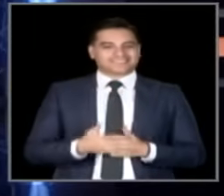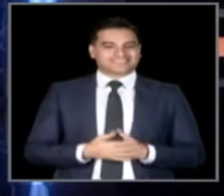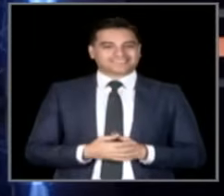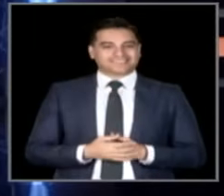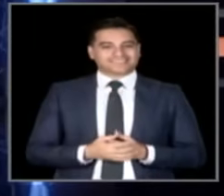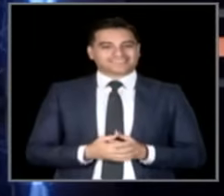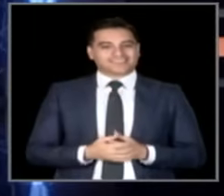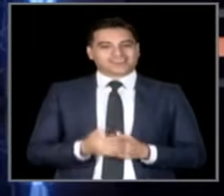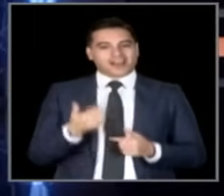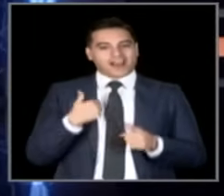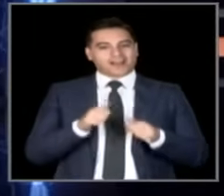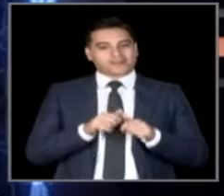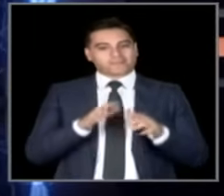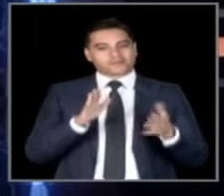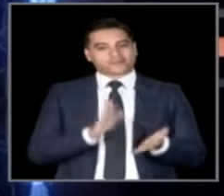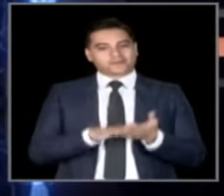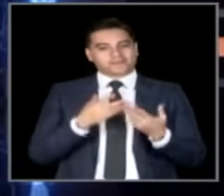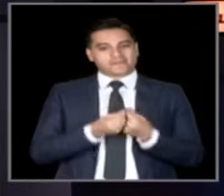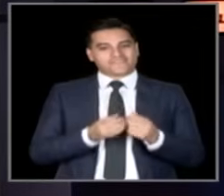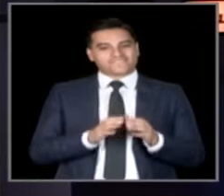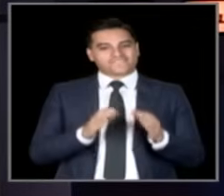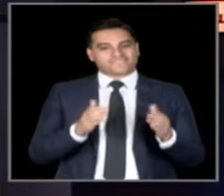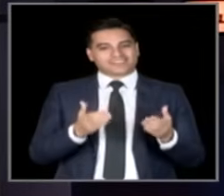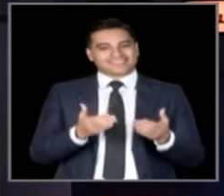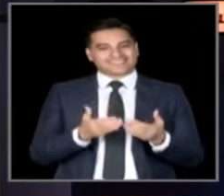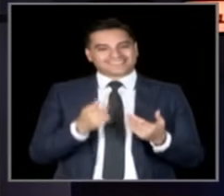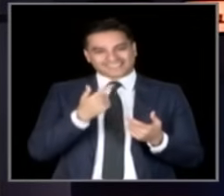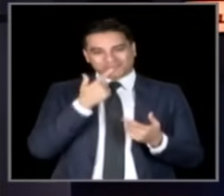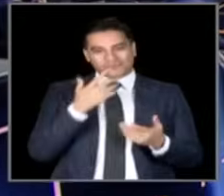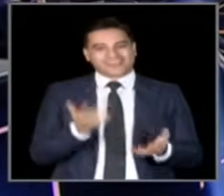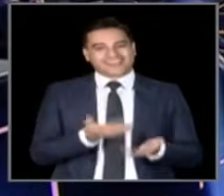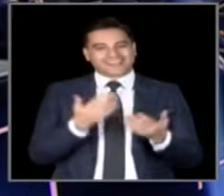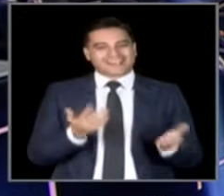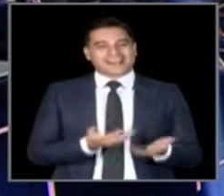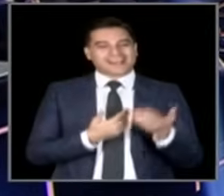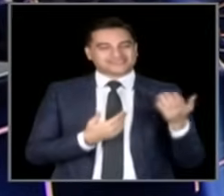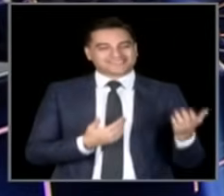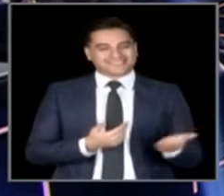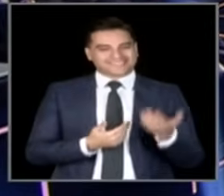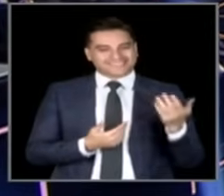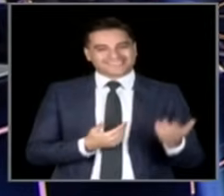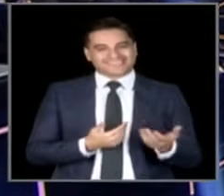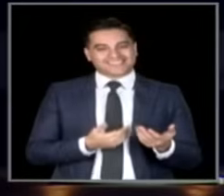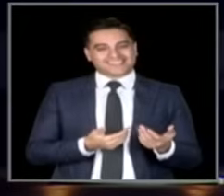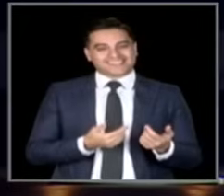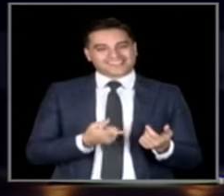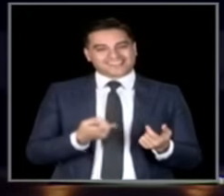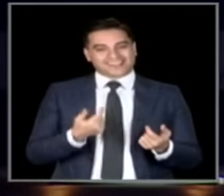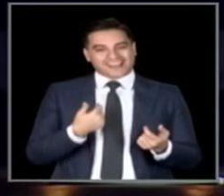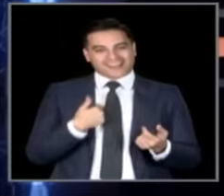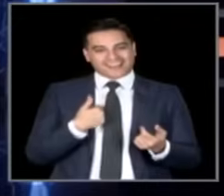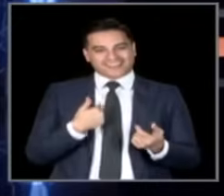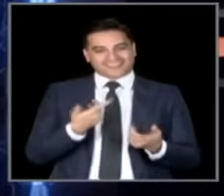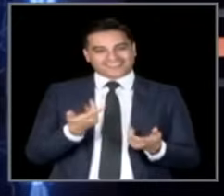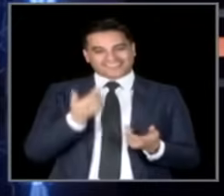انا اللي بنشر لهم البهجه اصلا في التيم. اما انت بتقول ايه؟ بس عايز اعمل طبعا. انهي بهجه